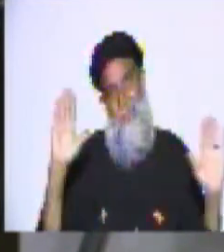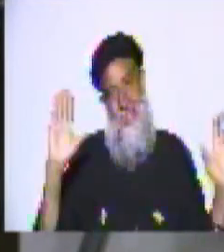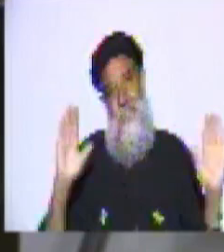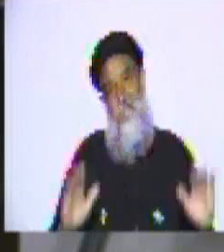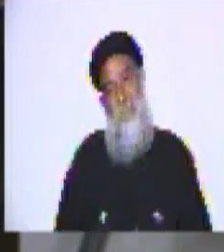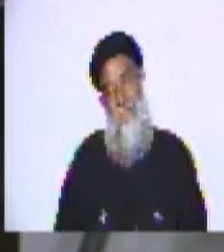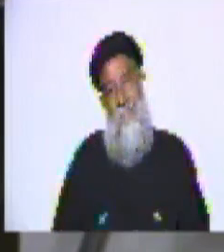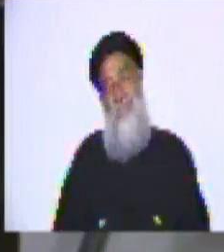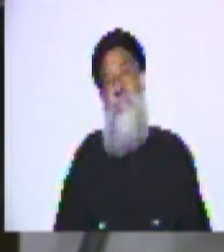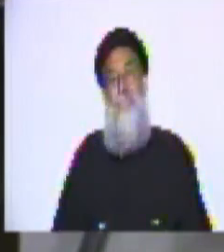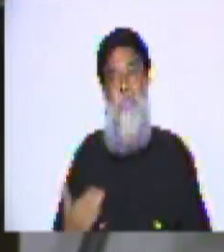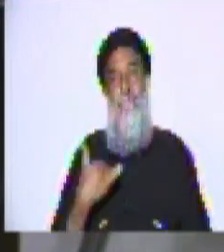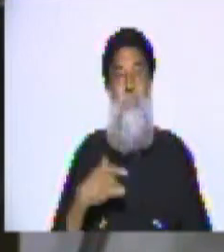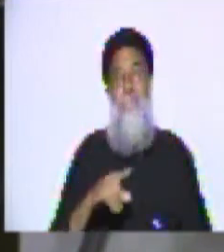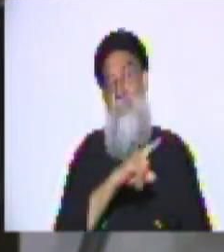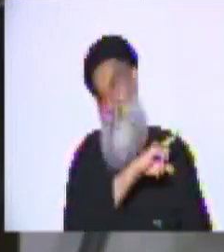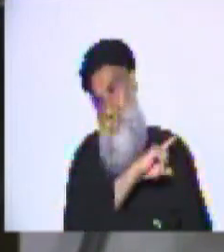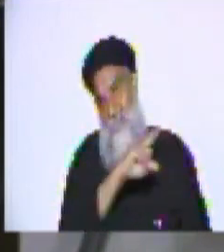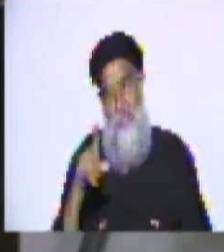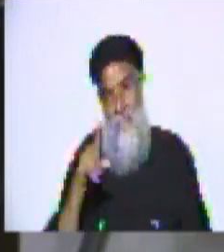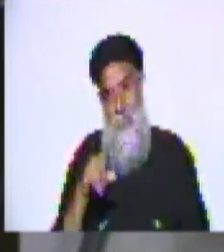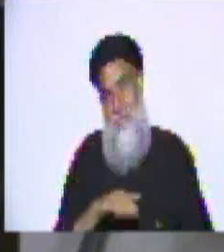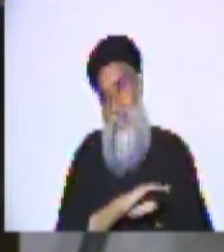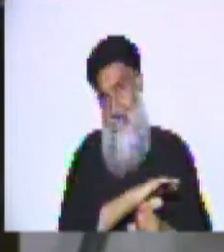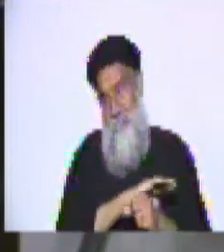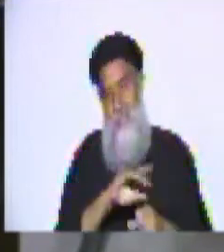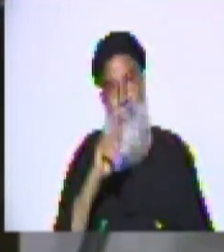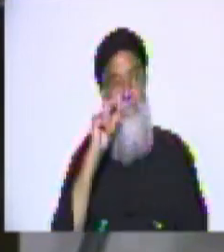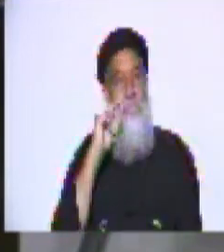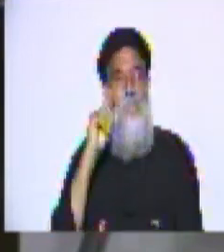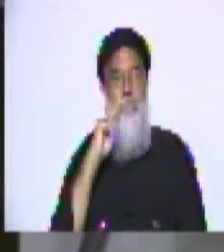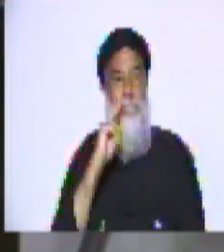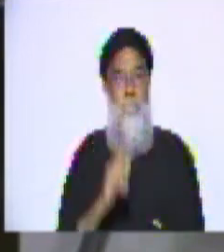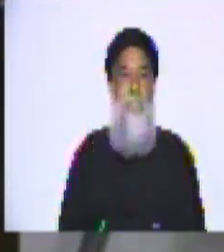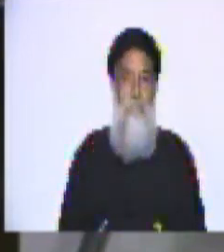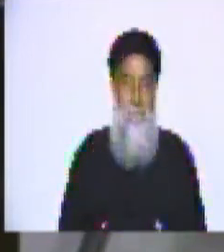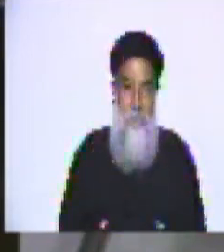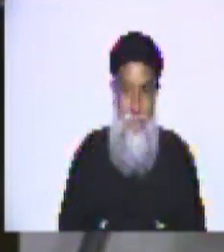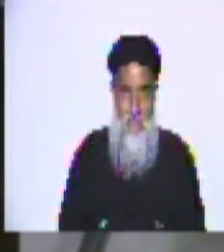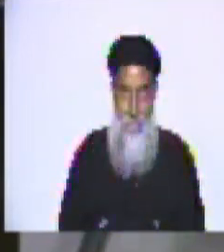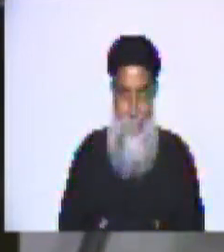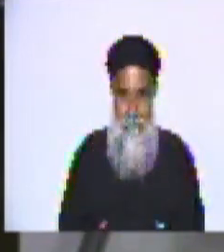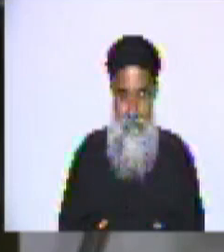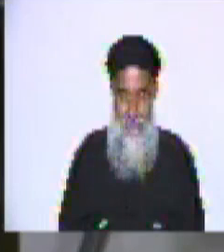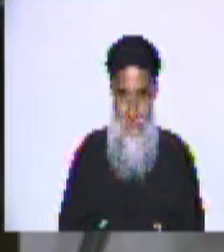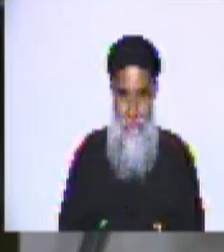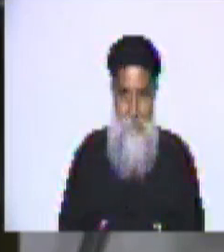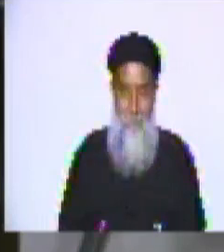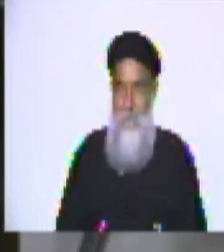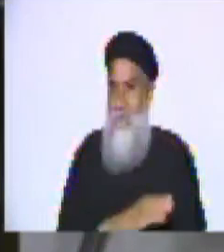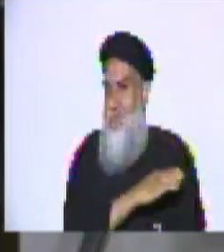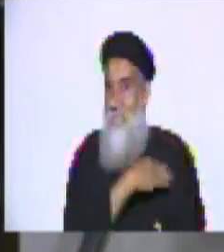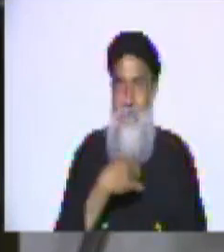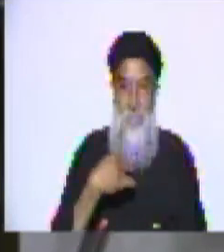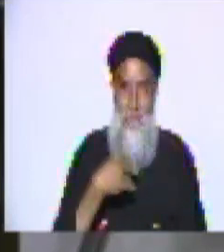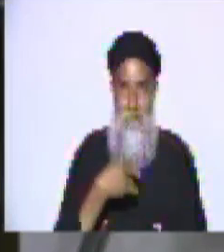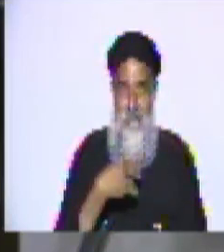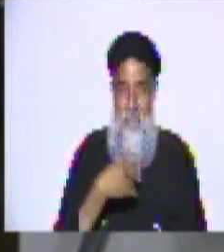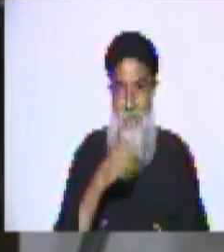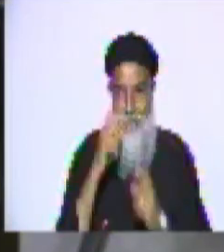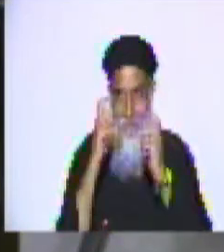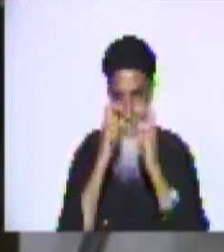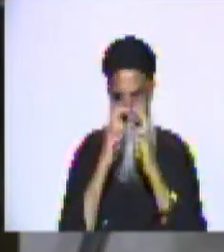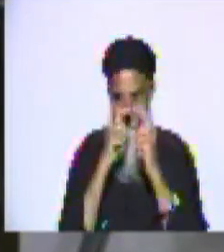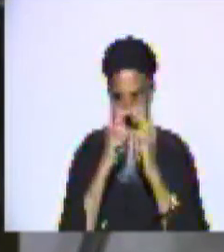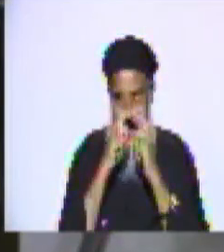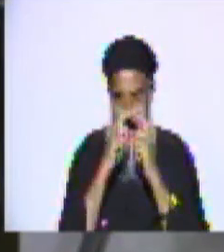لا أحد مخول له أن يسفك دما. ده اللي بيذبح فرخة بياخد حل أو حيوان